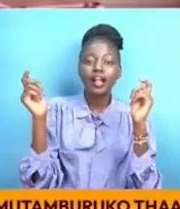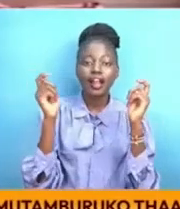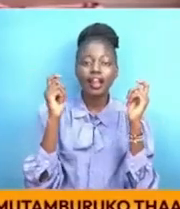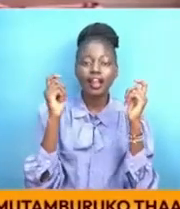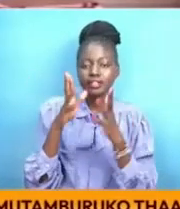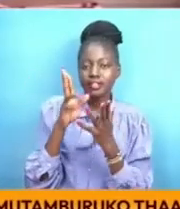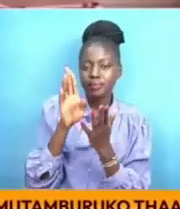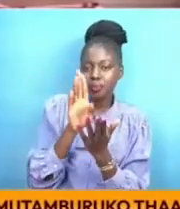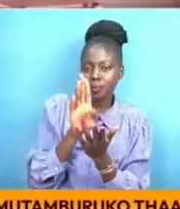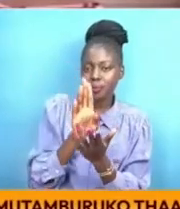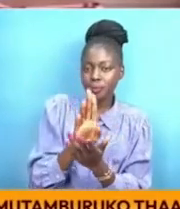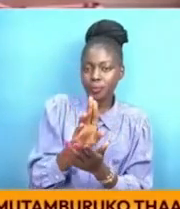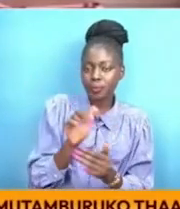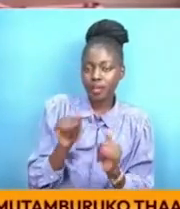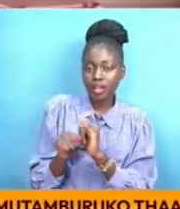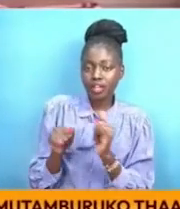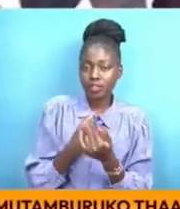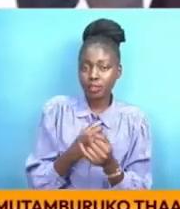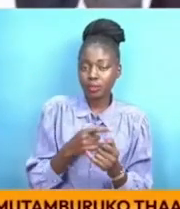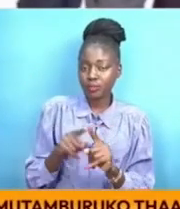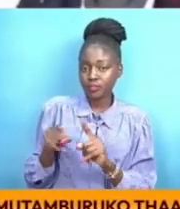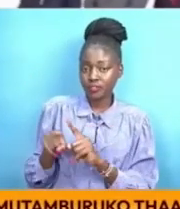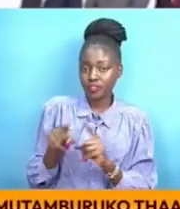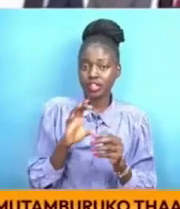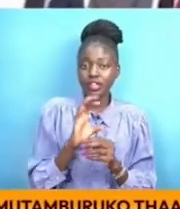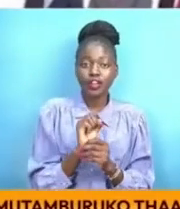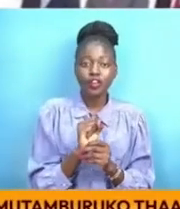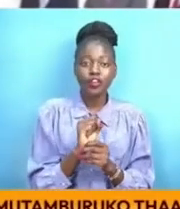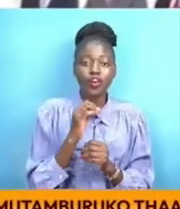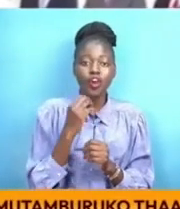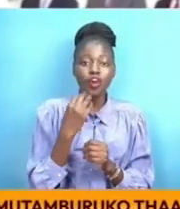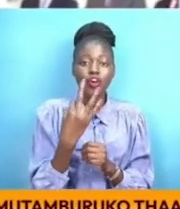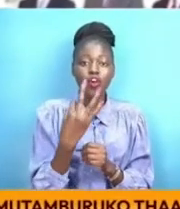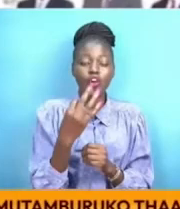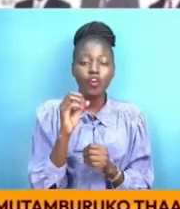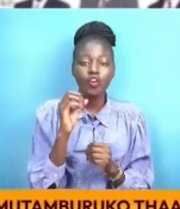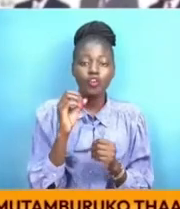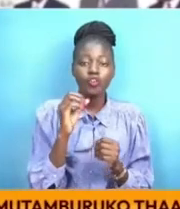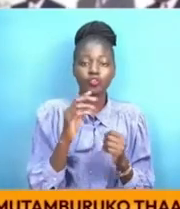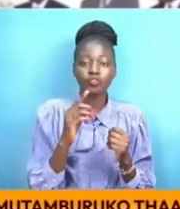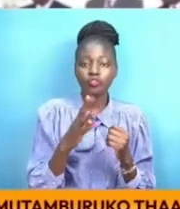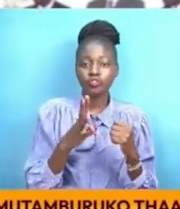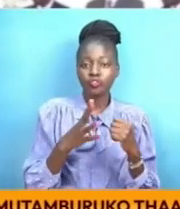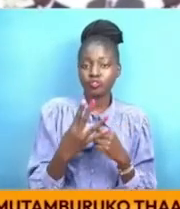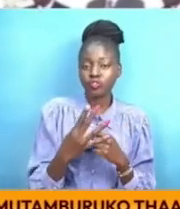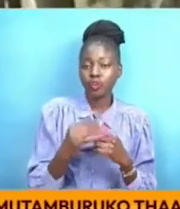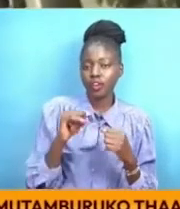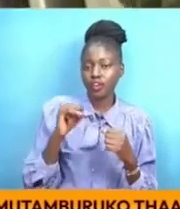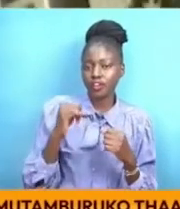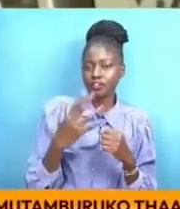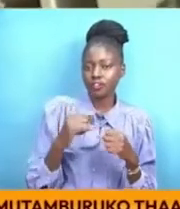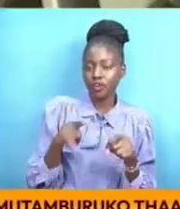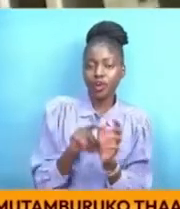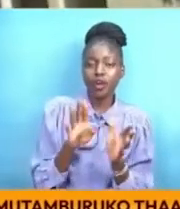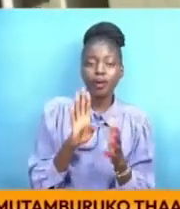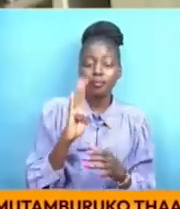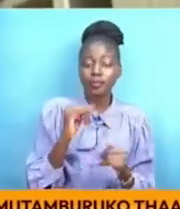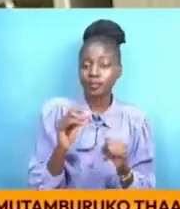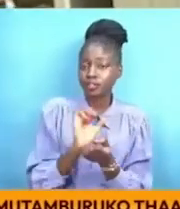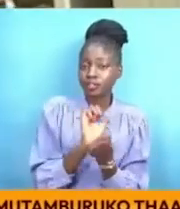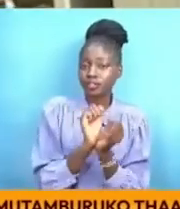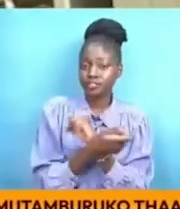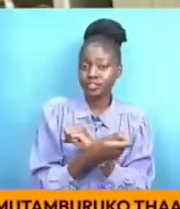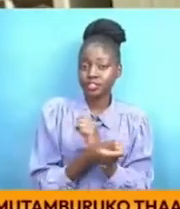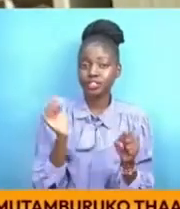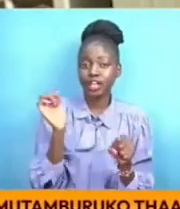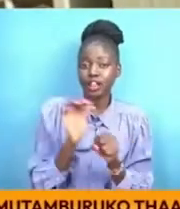kwa mahuthiro na muigana wa shilingi bilioni 344 na gucungiriria bata wa gwikwo mogaruruku